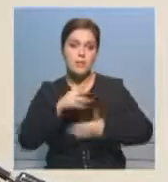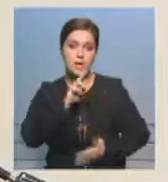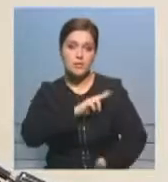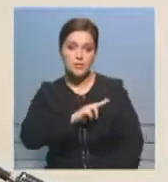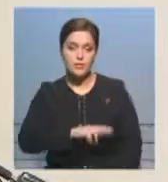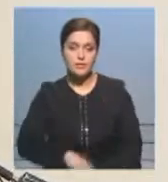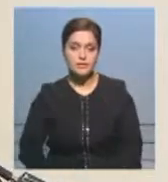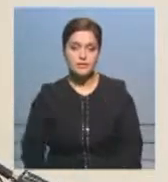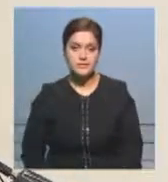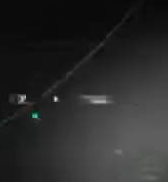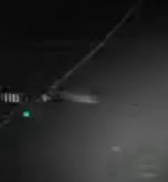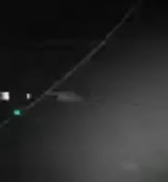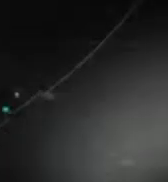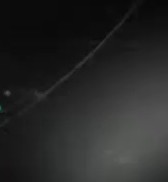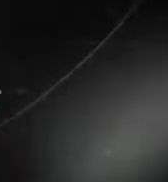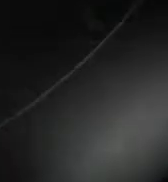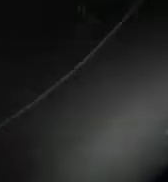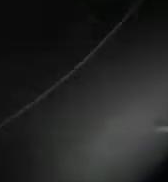парламенте